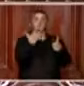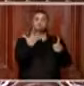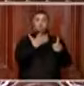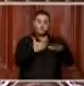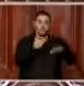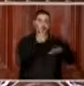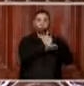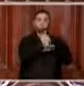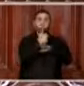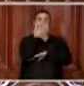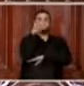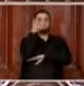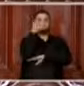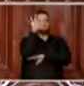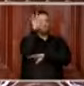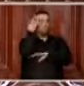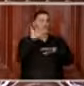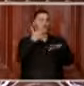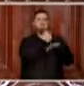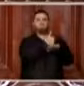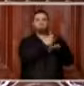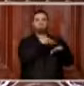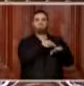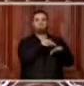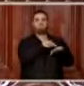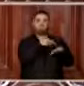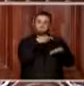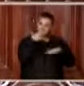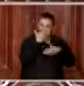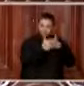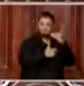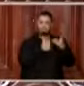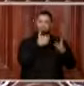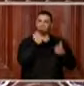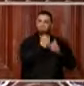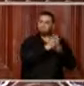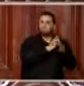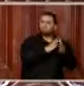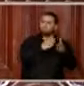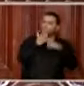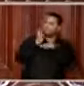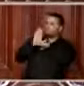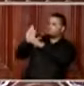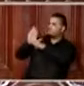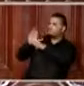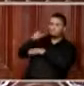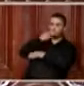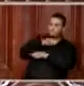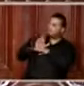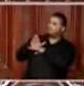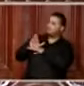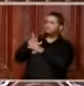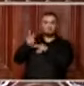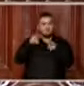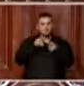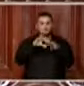لرئيس الدولة هو أن يكون دائما رمزا لوحدتها،